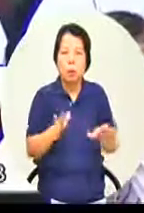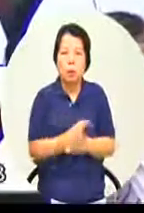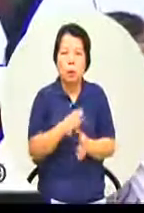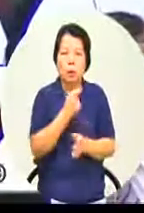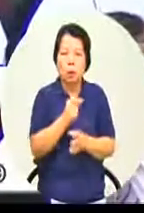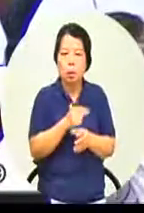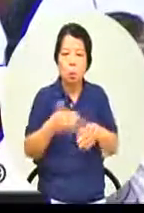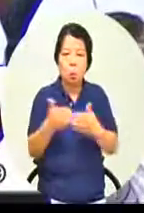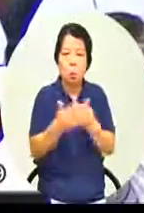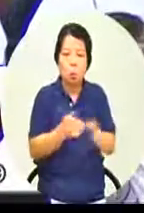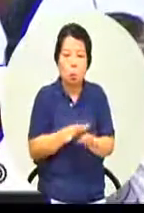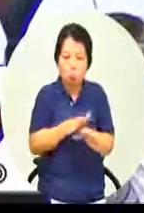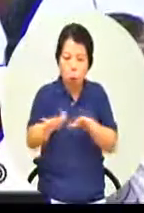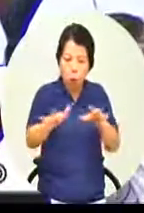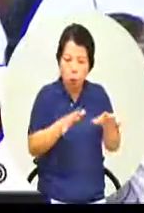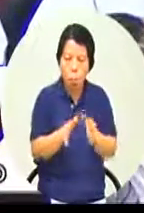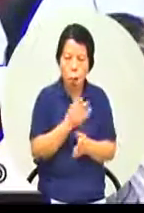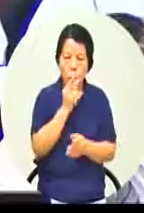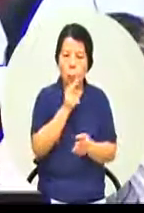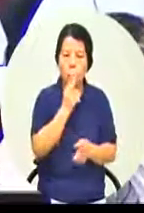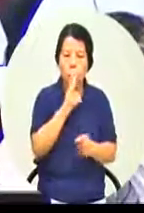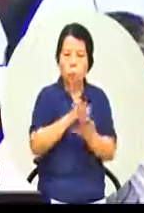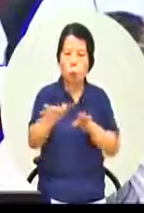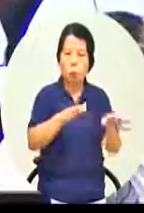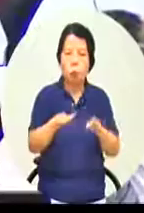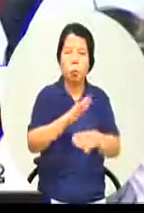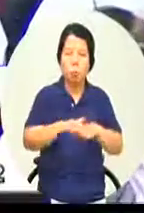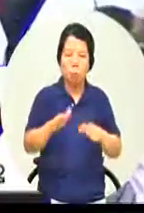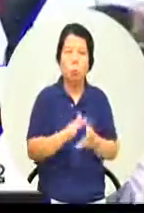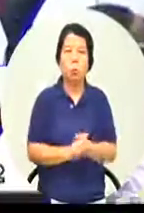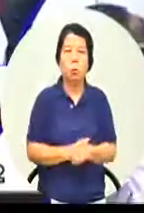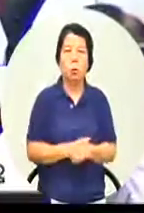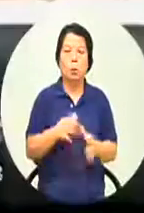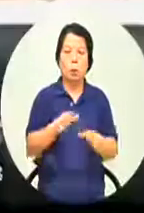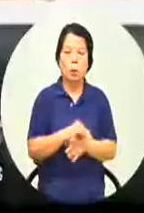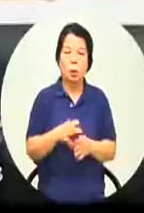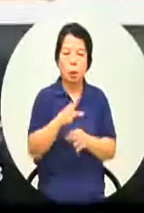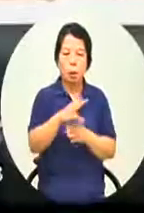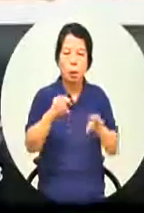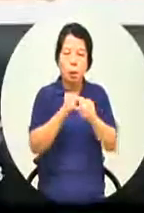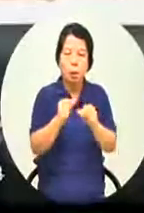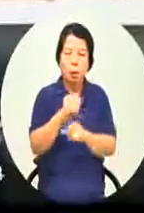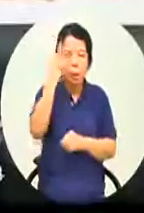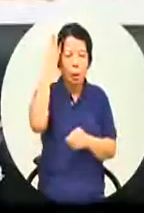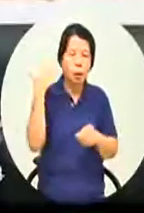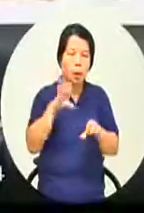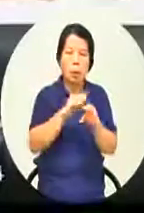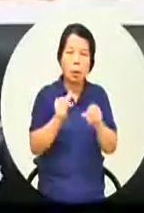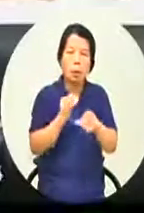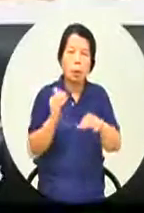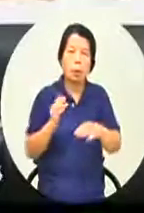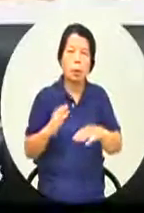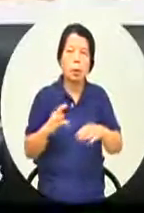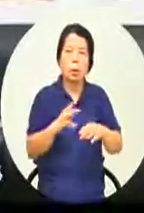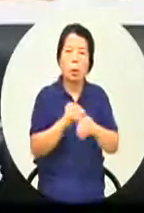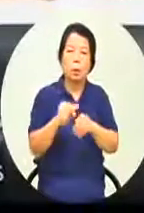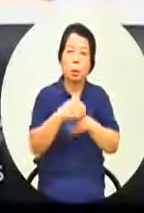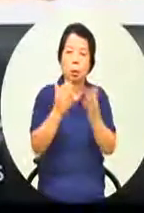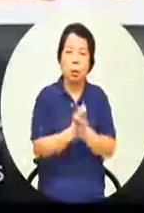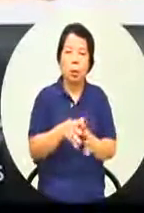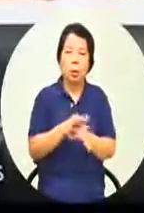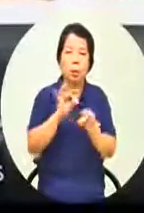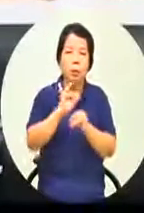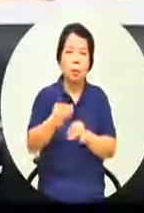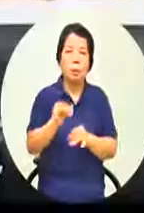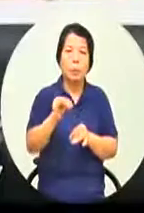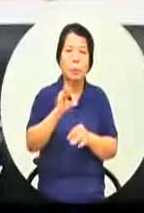的疏导的计划。所以我们在旗津黑沙玩艺节办理的期间， 所以你们在黑沙那个旗津黑沙玩艺节100万的人涌进旗